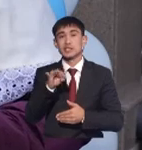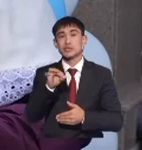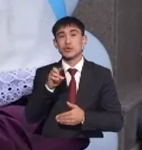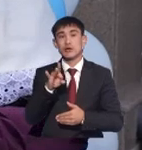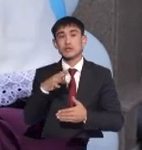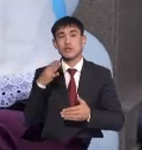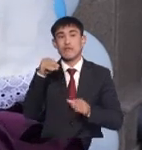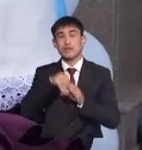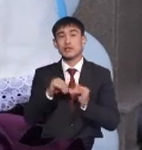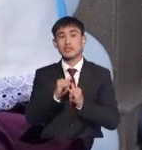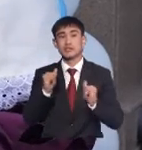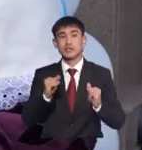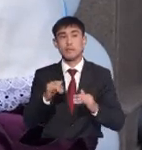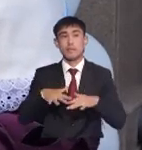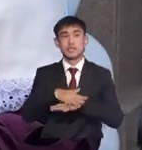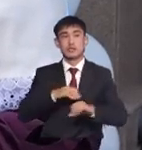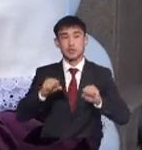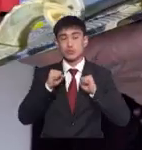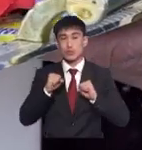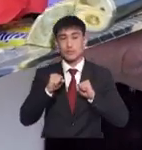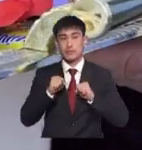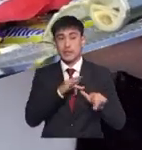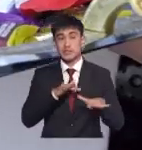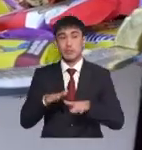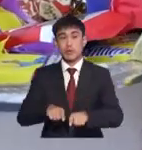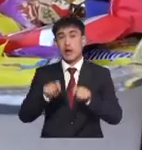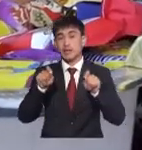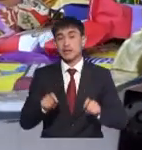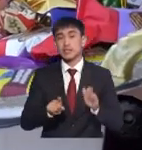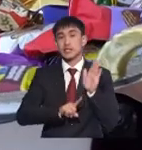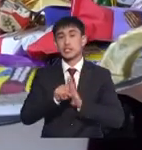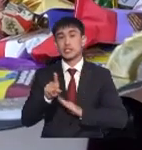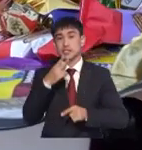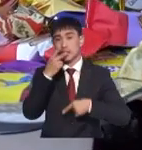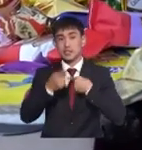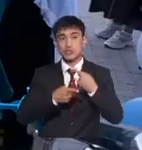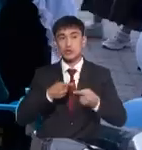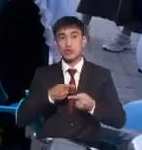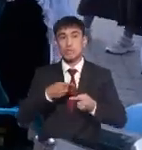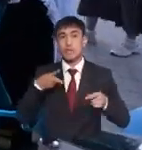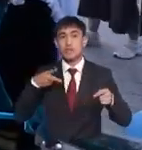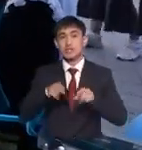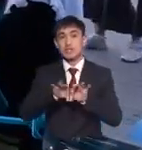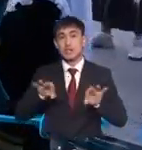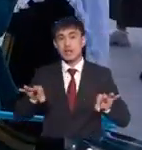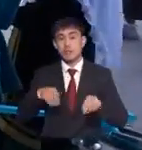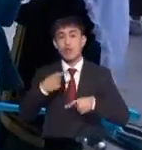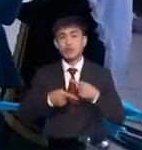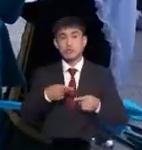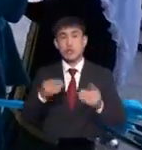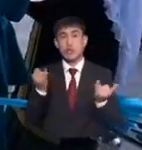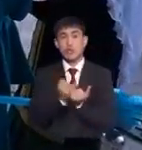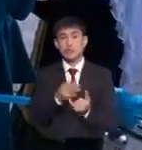Ракишеву за его вклад в развитие массового спорта. Церемония открытия началась с традиционного перерезания ленты, после чего